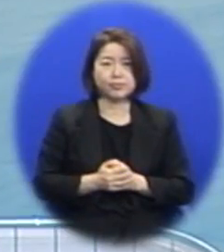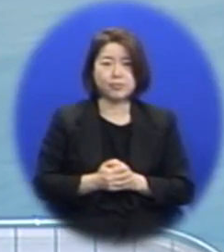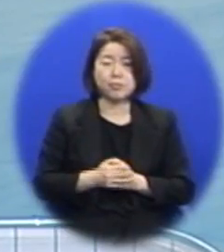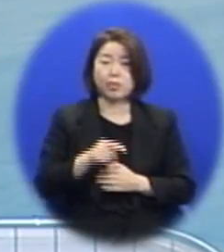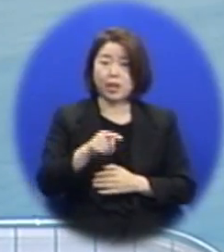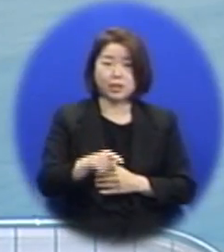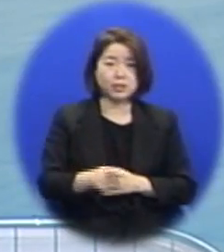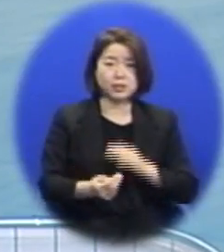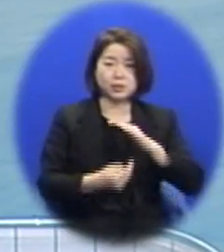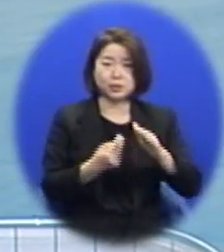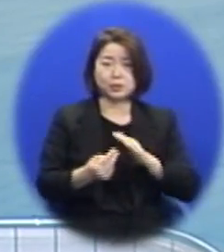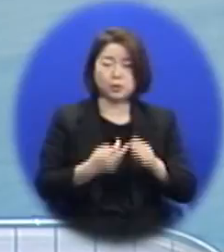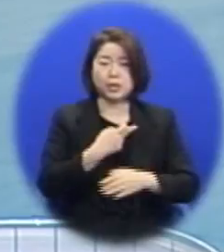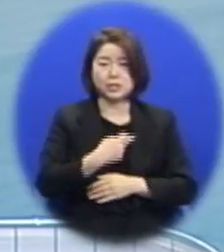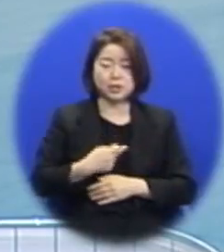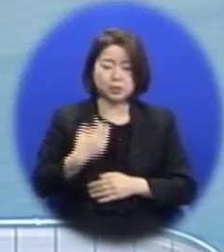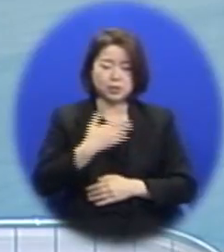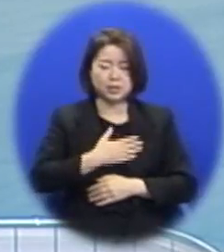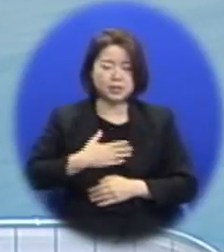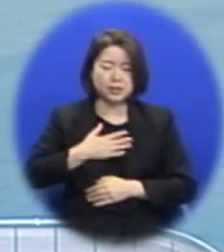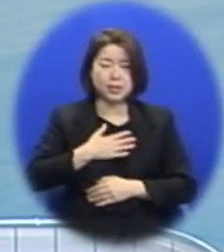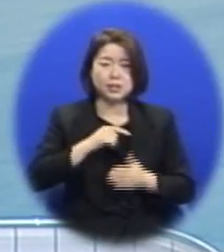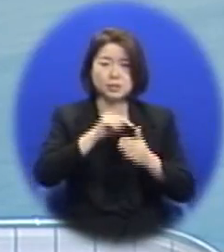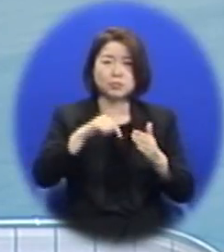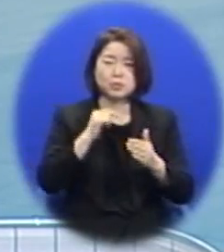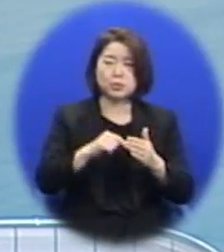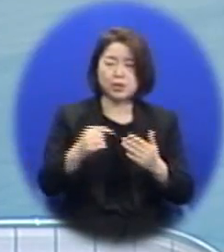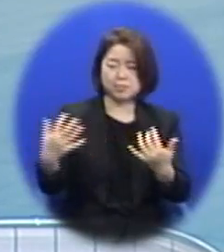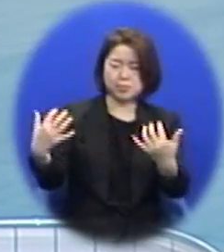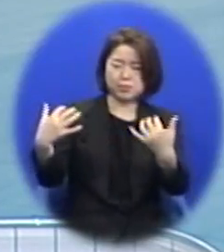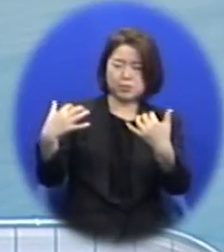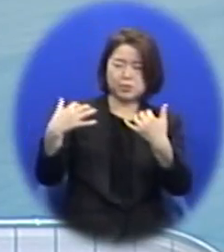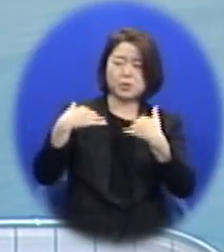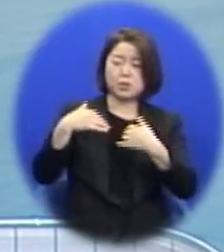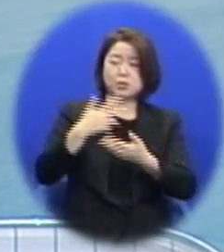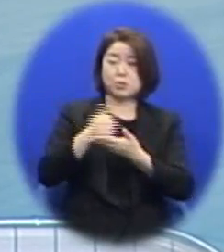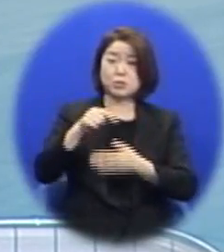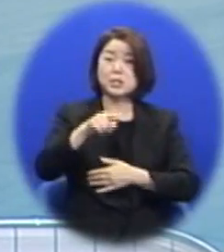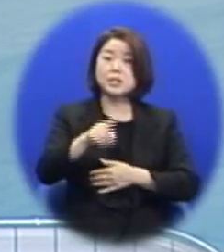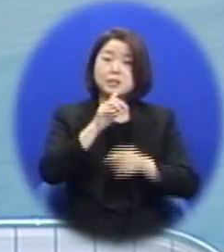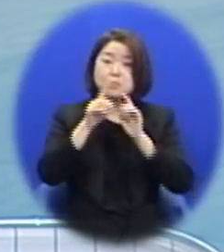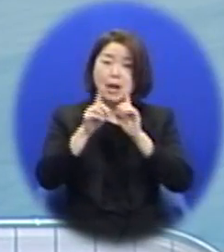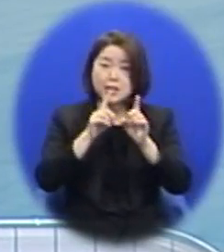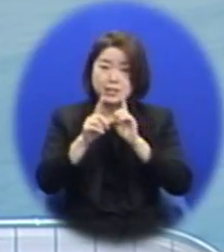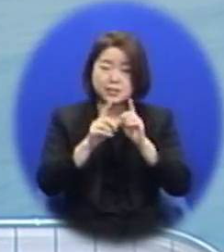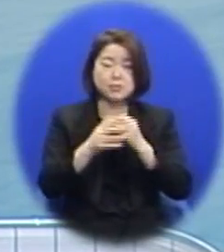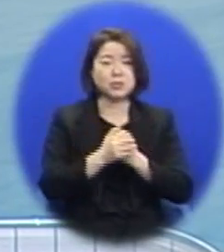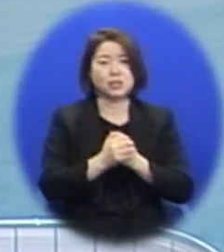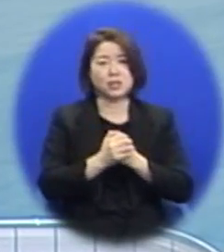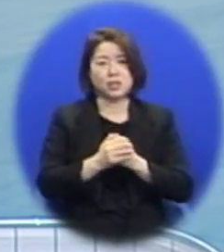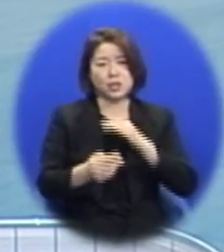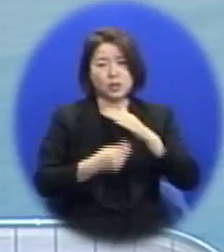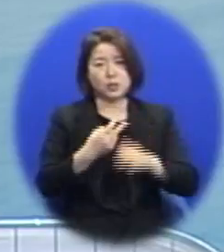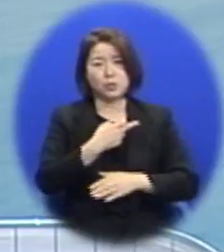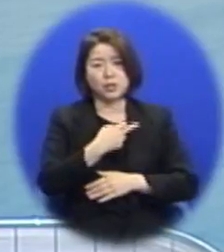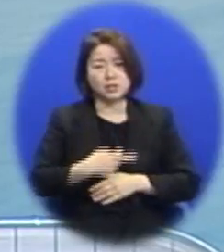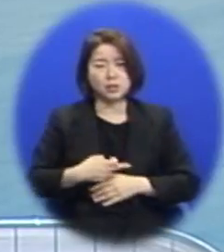이 요한 사도의 가슴에 밀려 들어오는 주님의 그 말씀이 요한 사도를